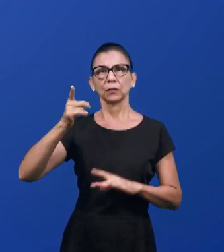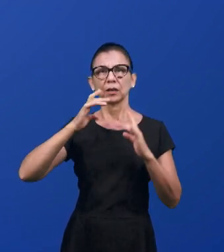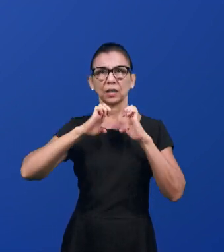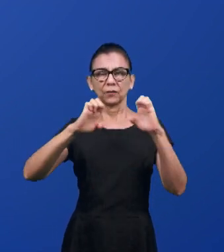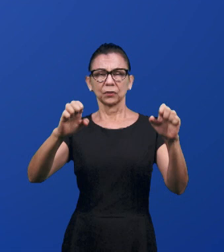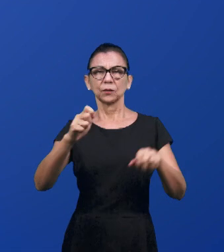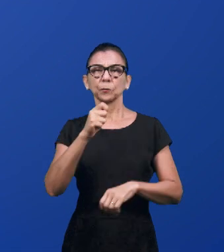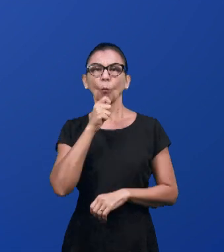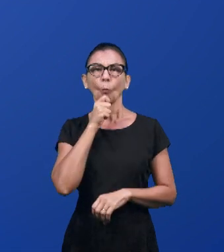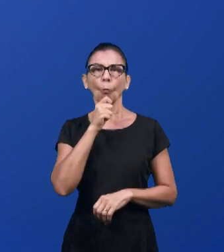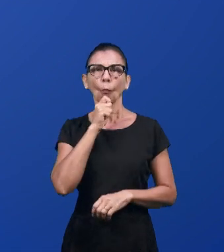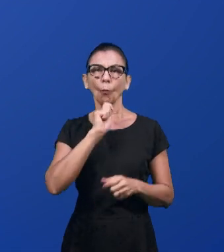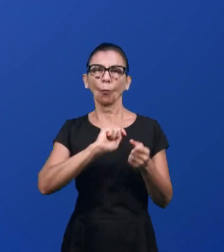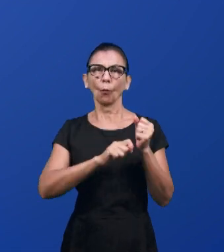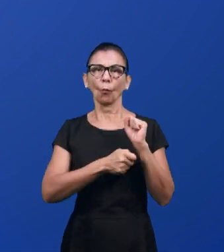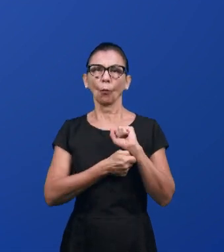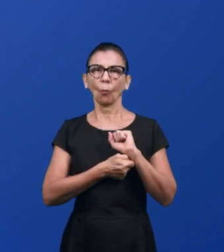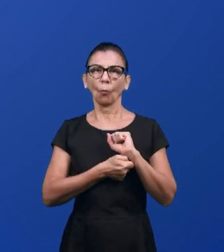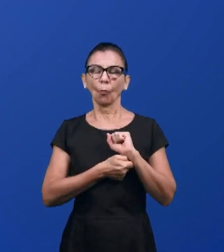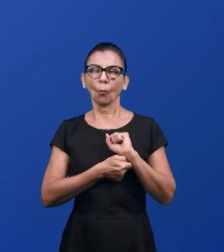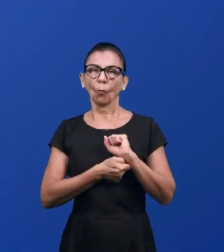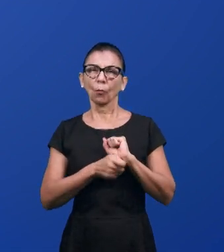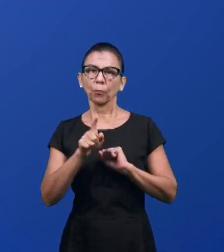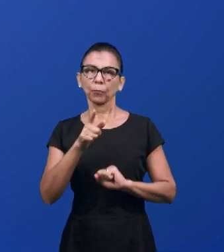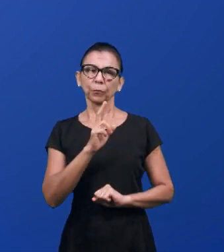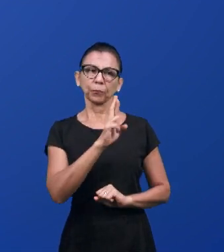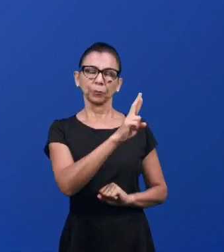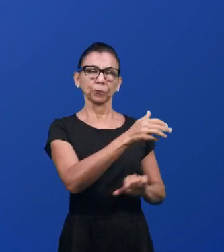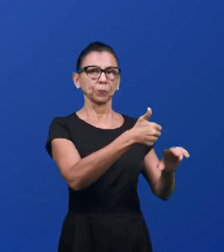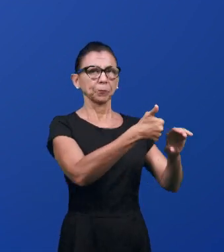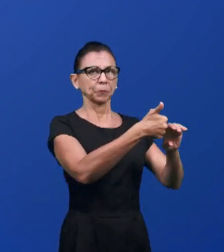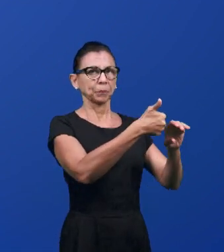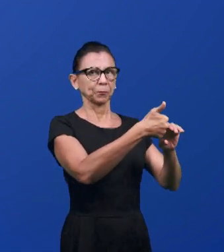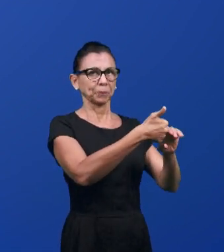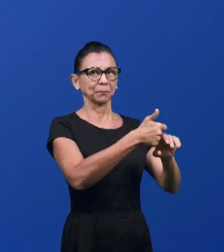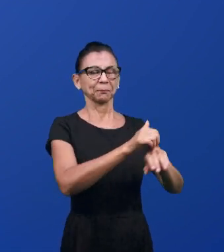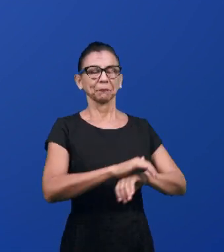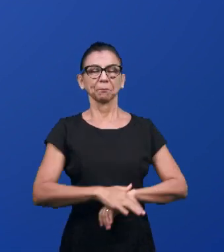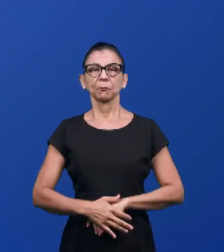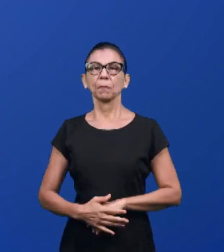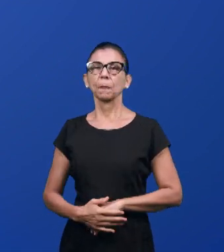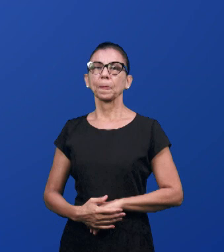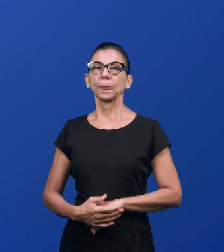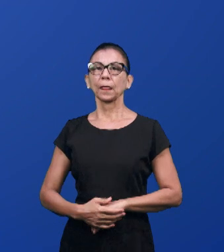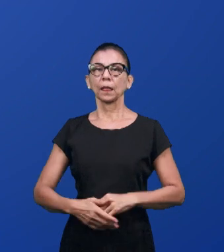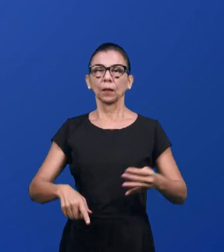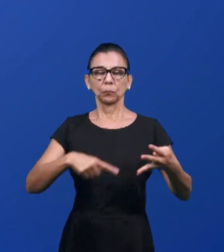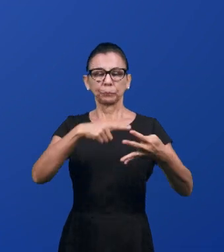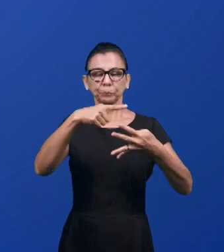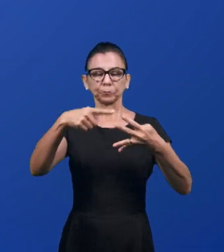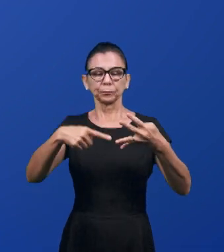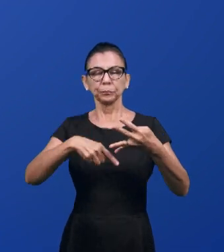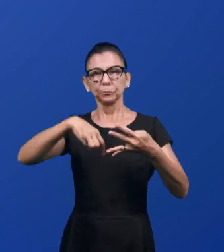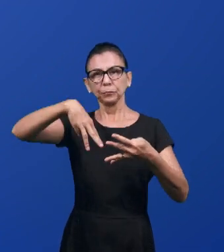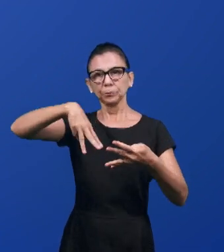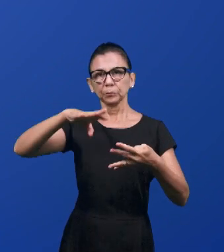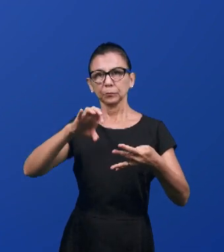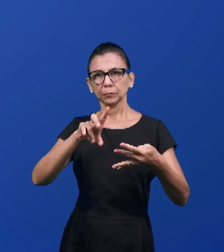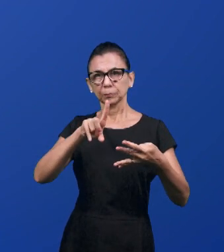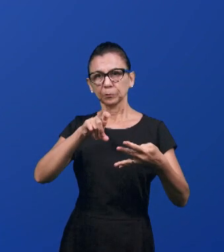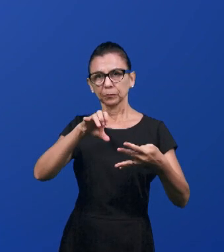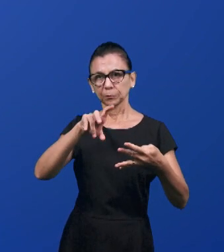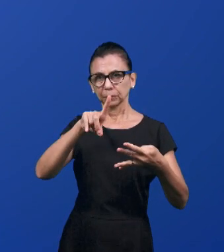son mystère, c'est de la religion, c'est le christianisme, c'est de vivre la quatrième mesure. En